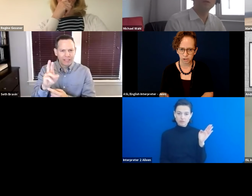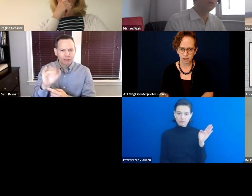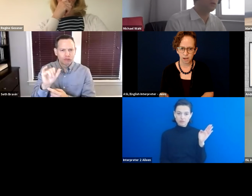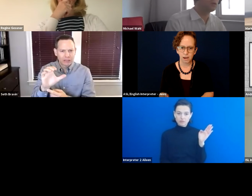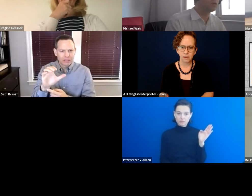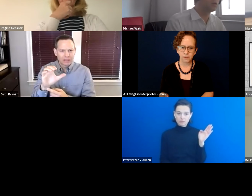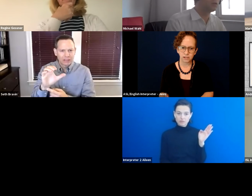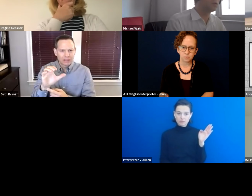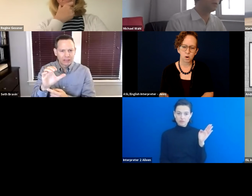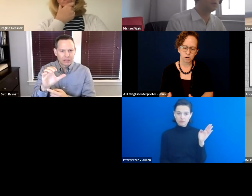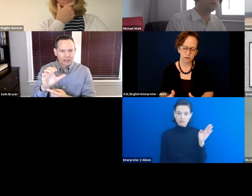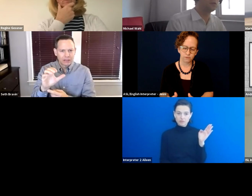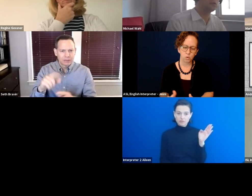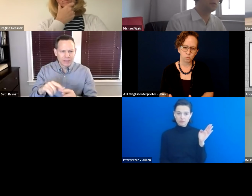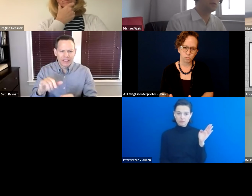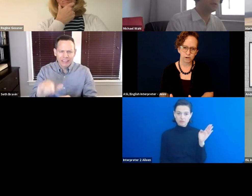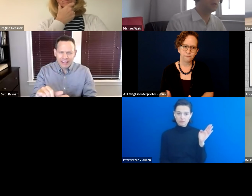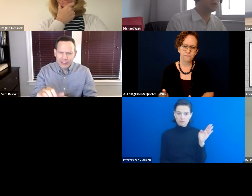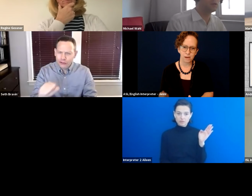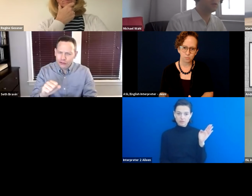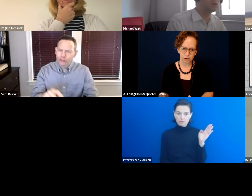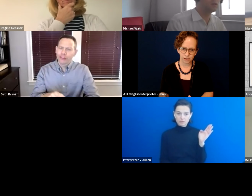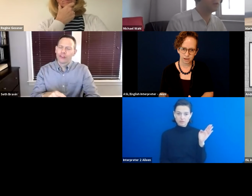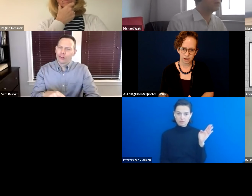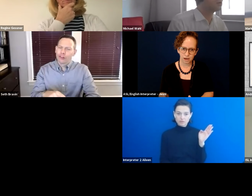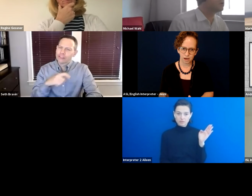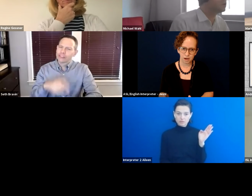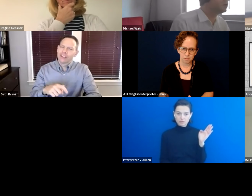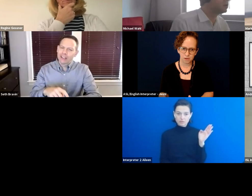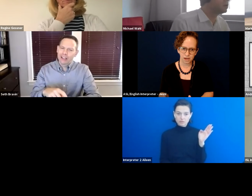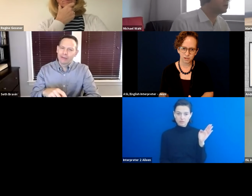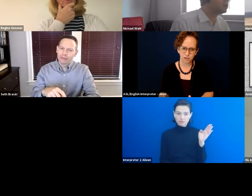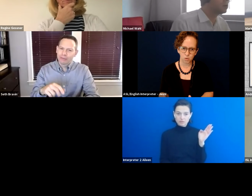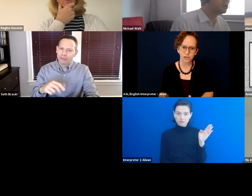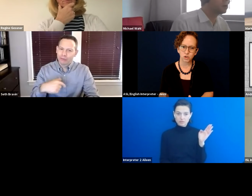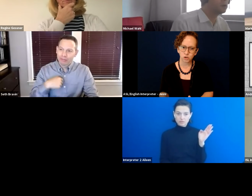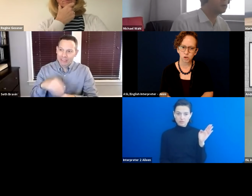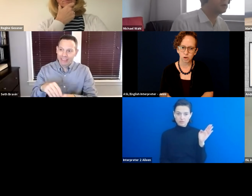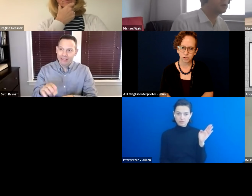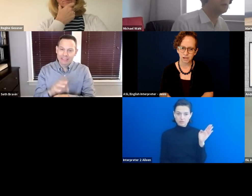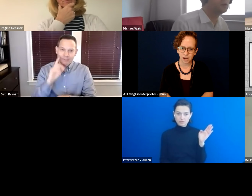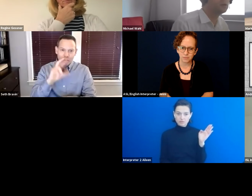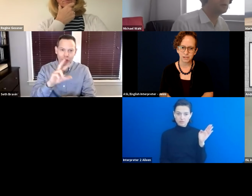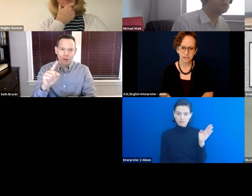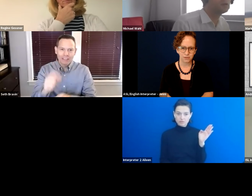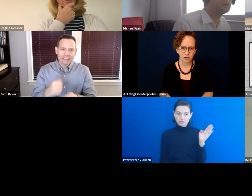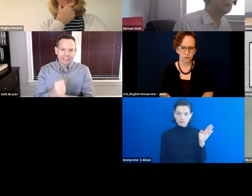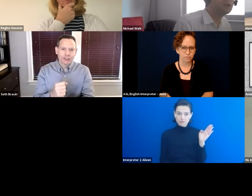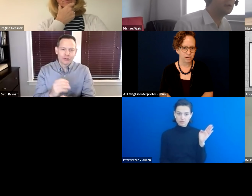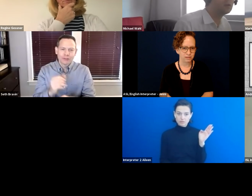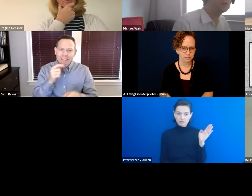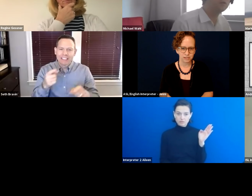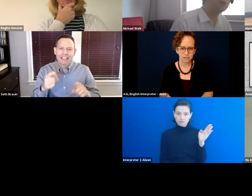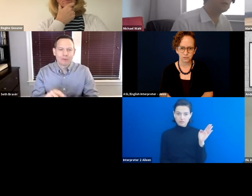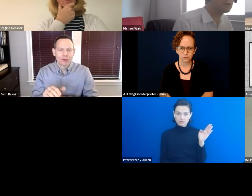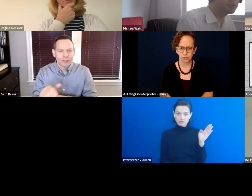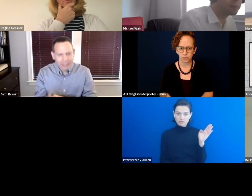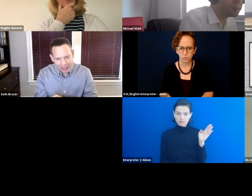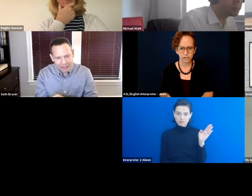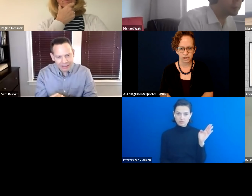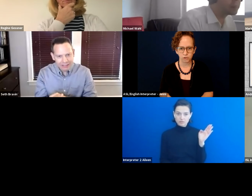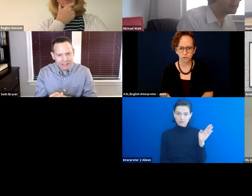Inclusion. And that's part of the corporate fabric. And so it took a long time to get there. We've been in the business